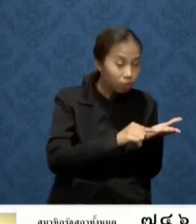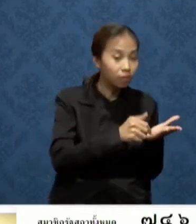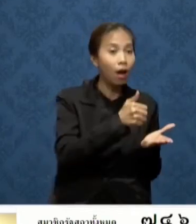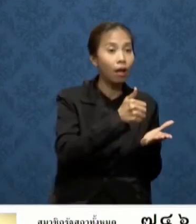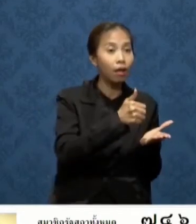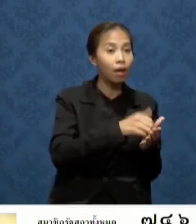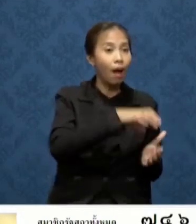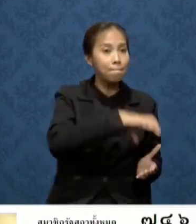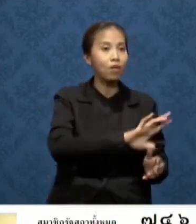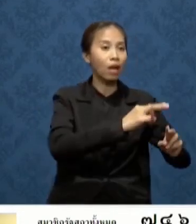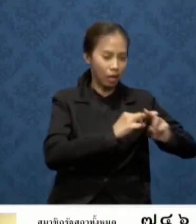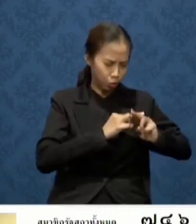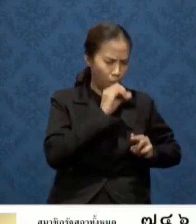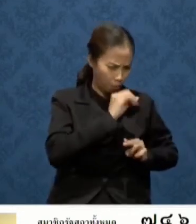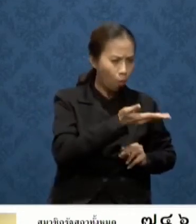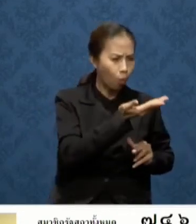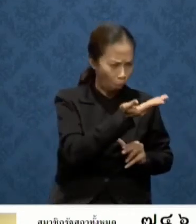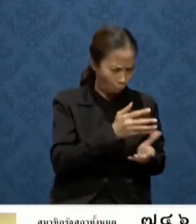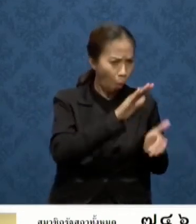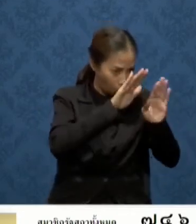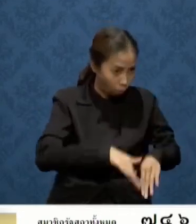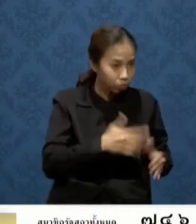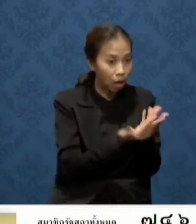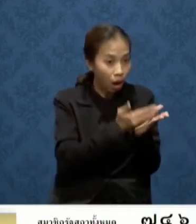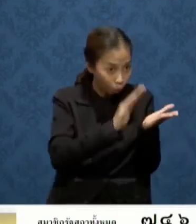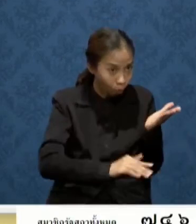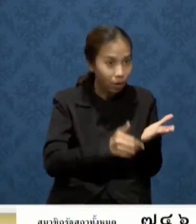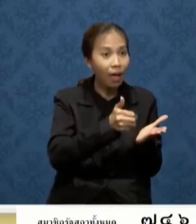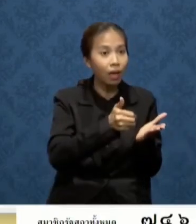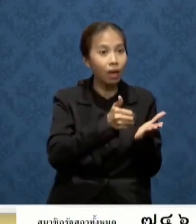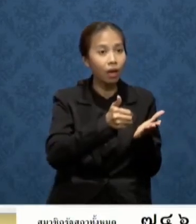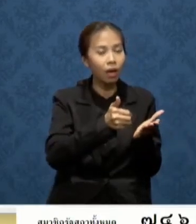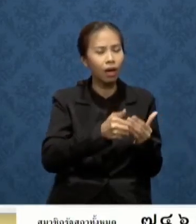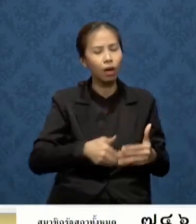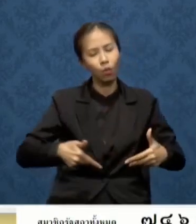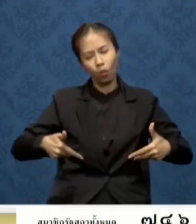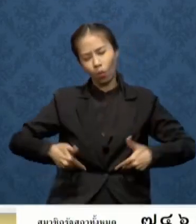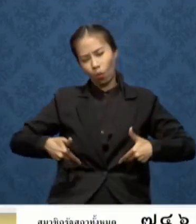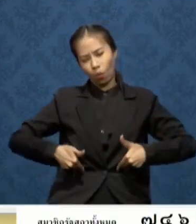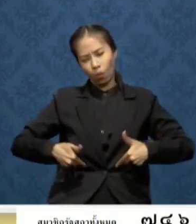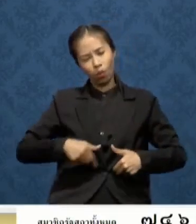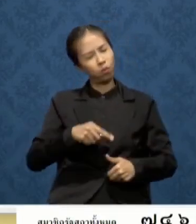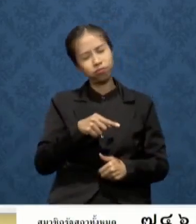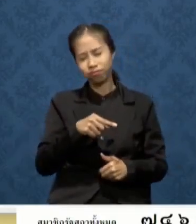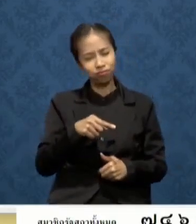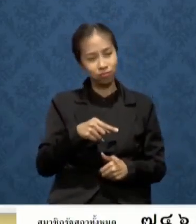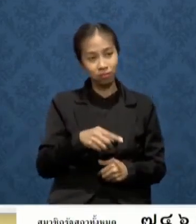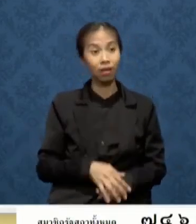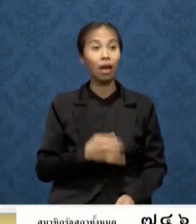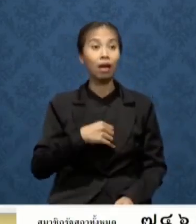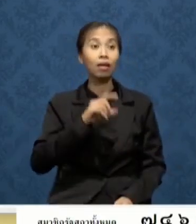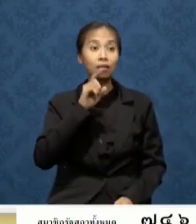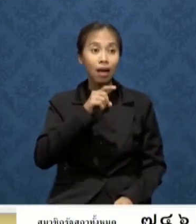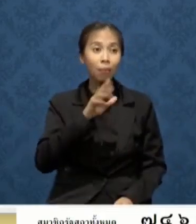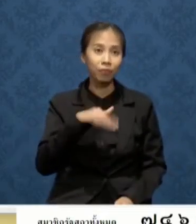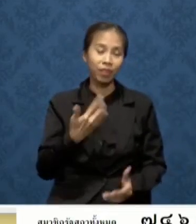ให้เอกชนไดราคานิแน้ตลกหรจใจบจเบิิจากสินที่ท่านจะทำท่กลาประกา